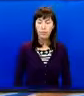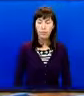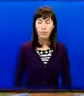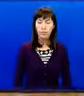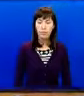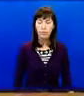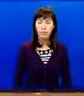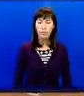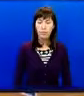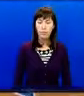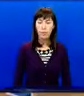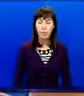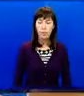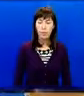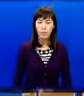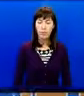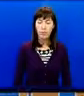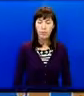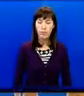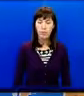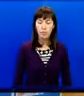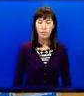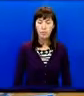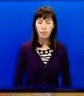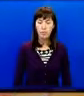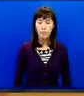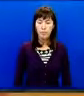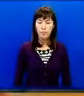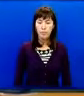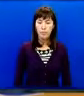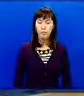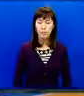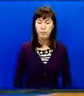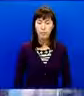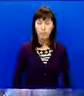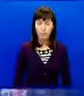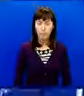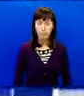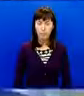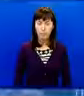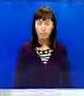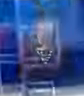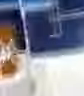Трагическое ДТП в России. Во Владивостоке автобус из Шымкента столкнулся с поездом. Есть жертвы.